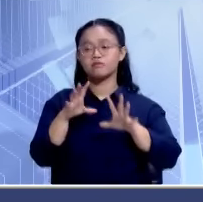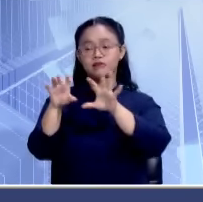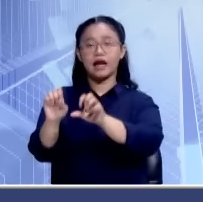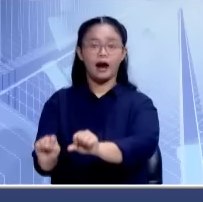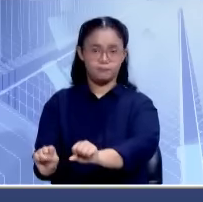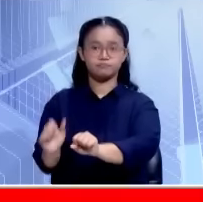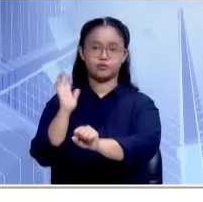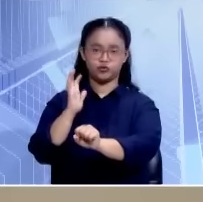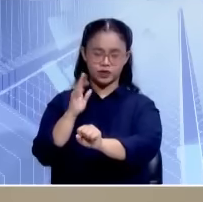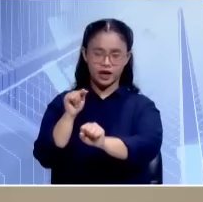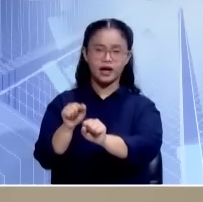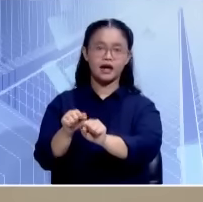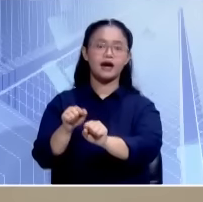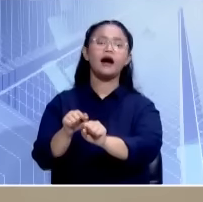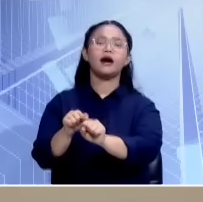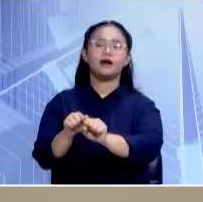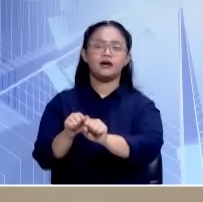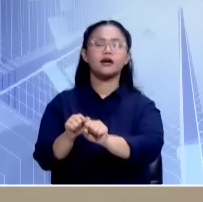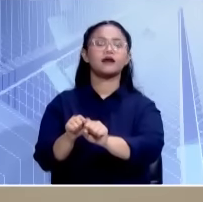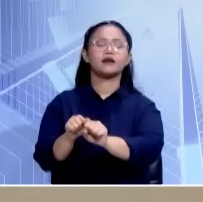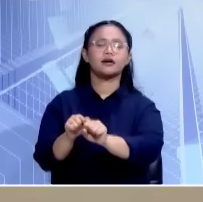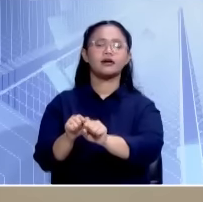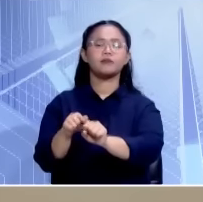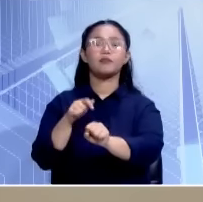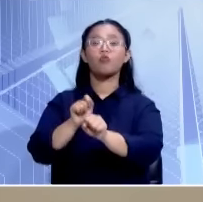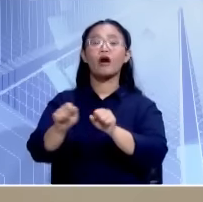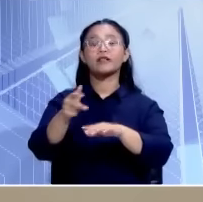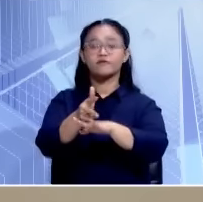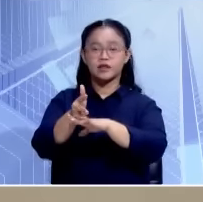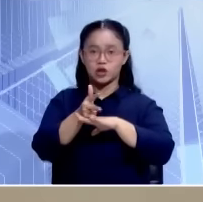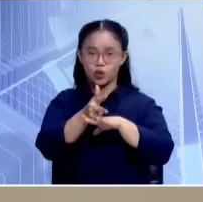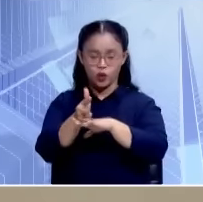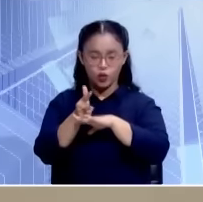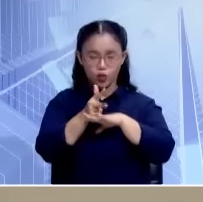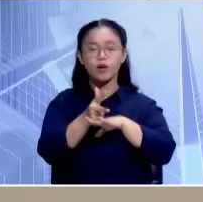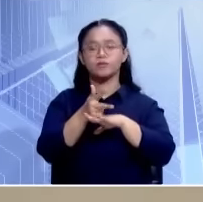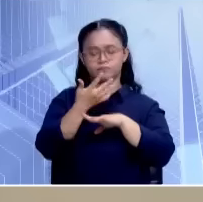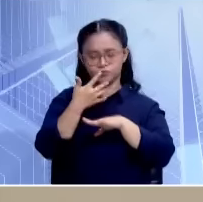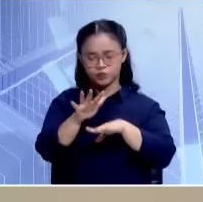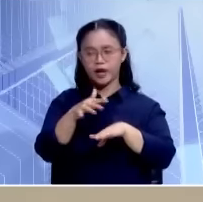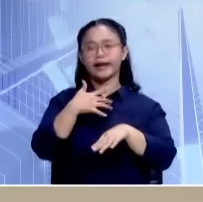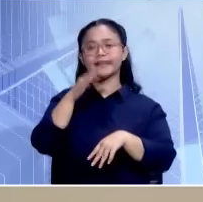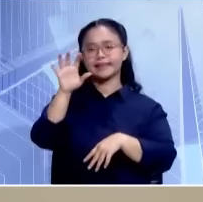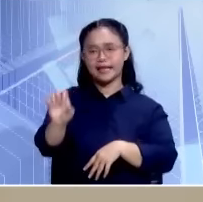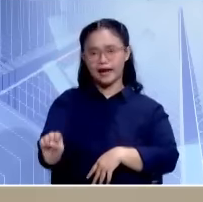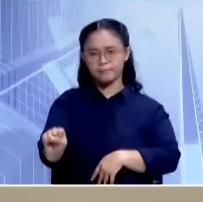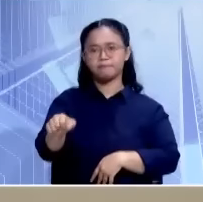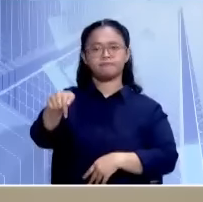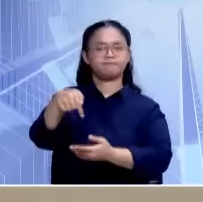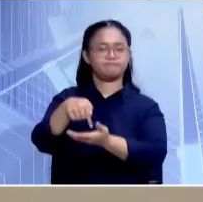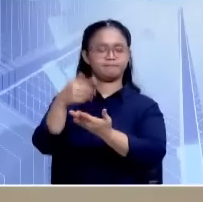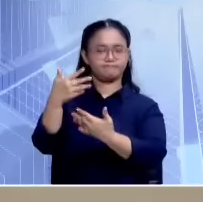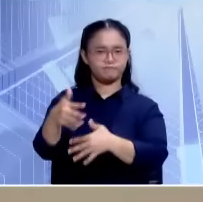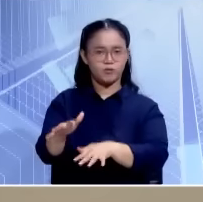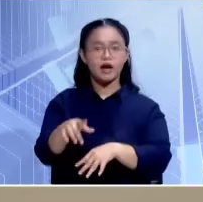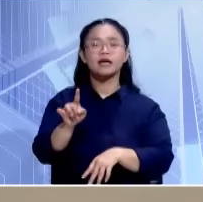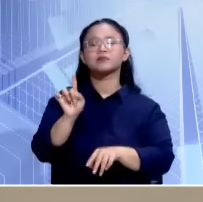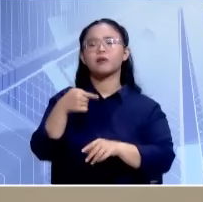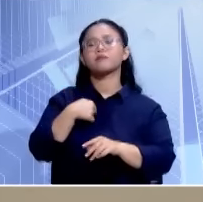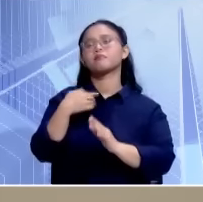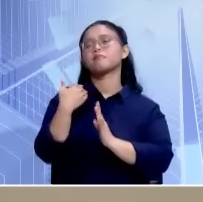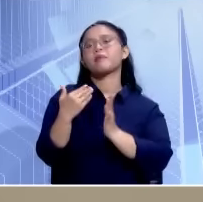mencari adik tersebut untuk kita cari, akhirnya ketemu ke daerah Puri. Pada intinya karena ini